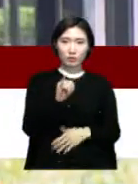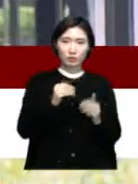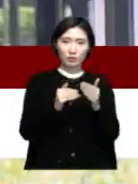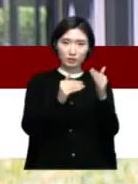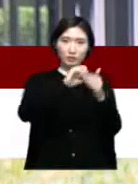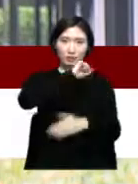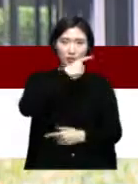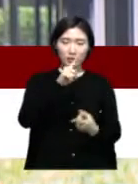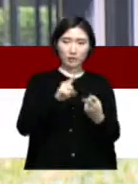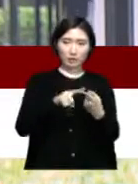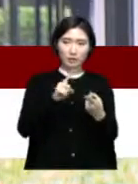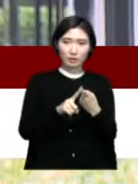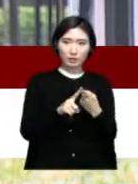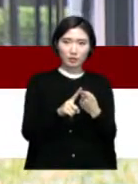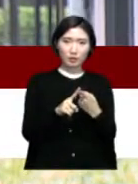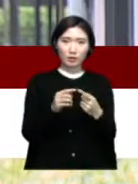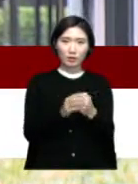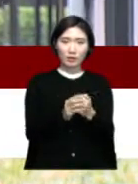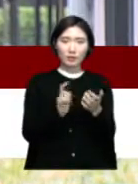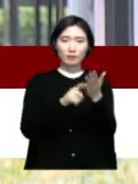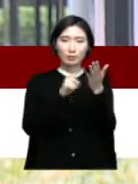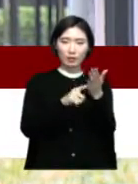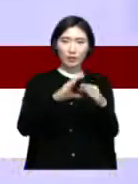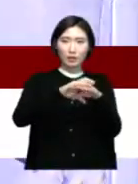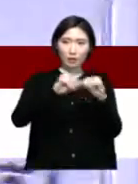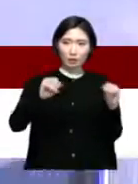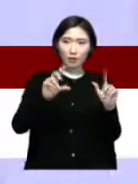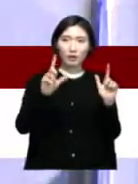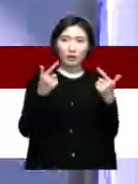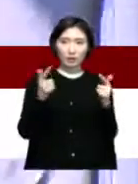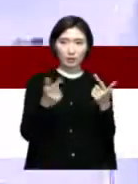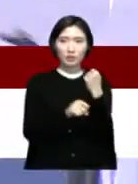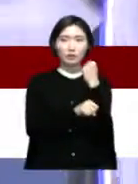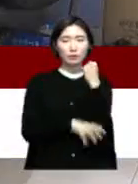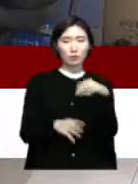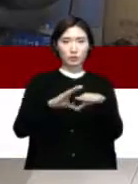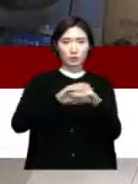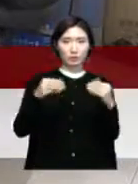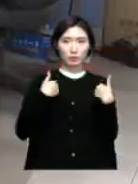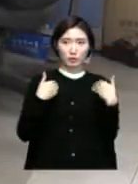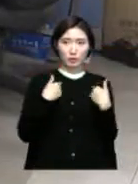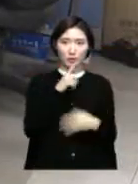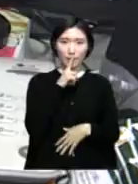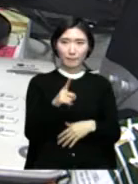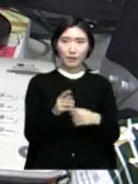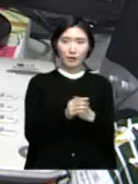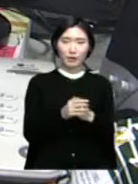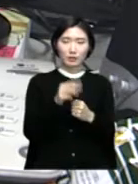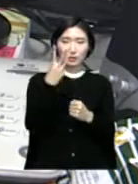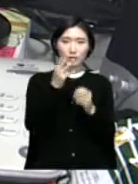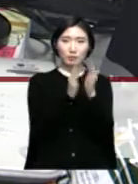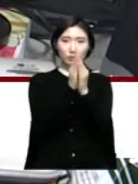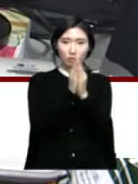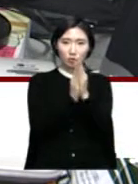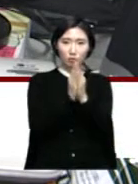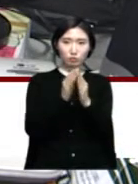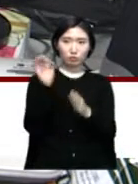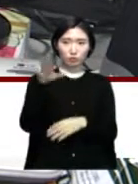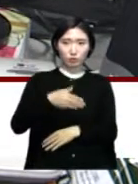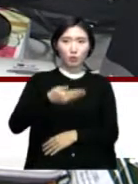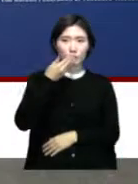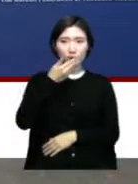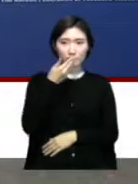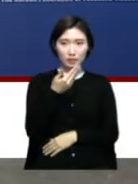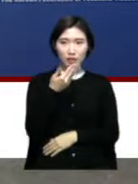땜질식 처방이 아닌 근본적 해결이 필요하다는 것에 공감했습니다 다만 연 3조 에 달하는 무상급식 예산